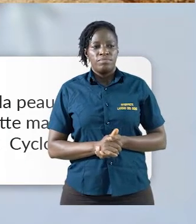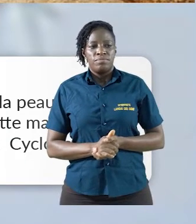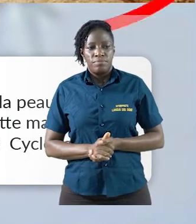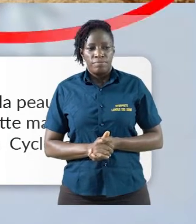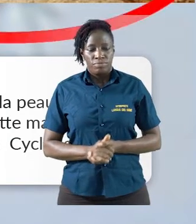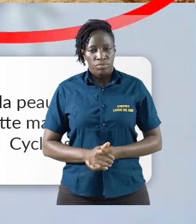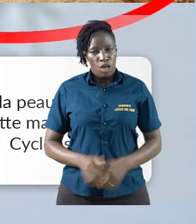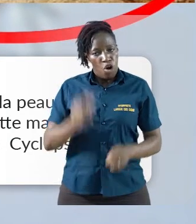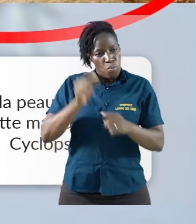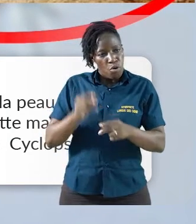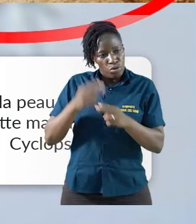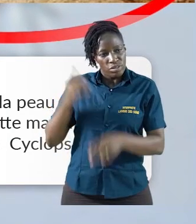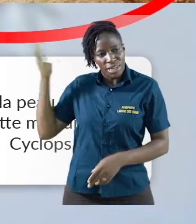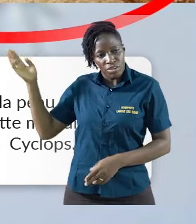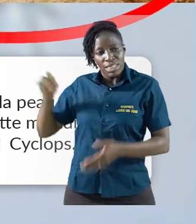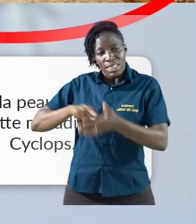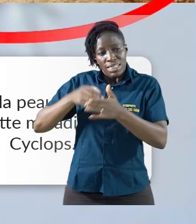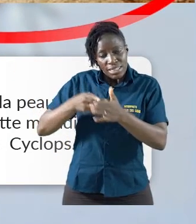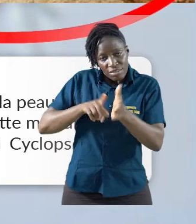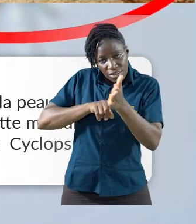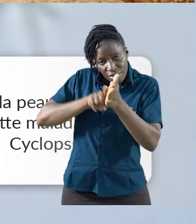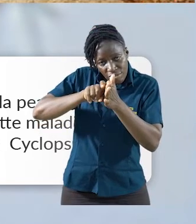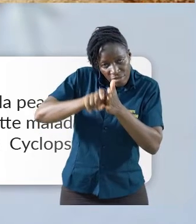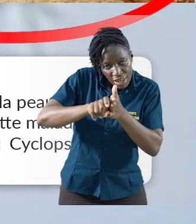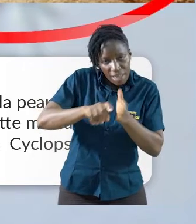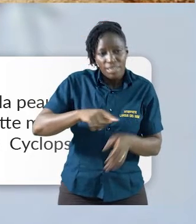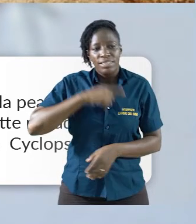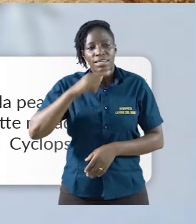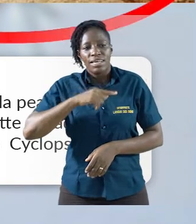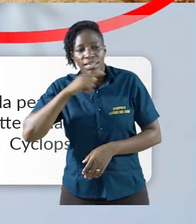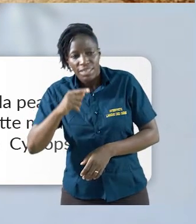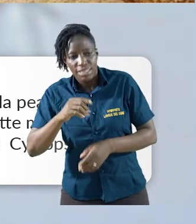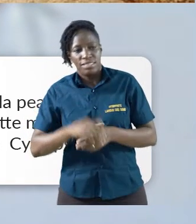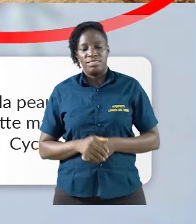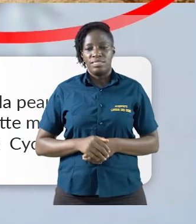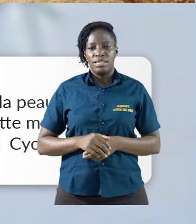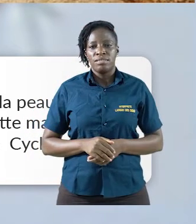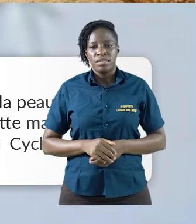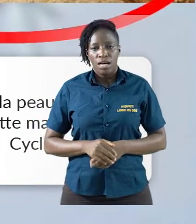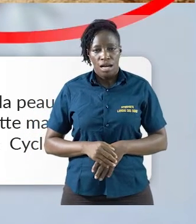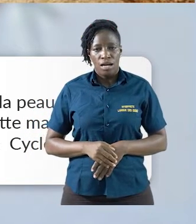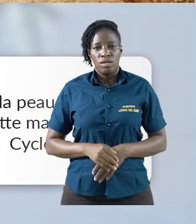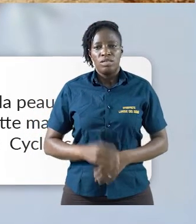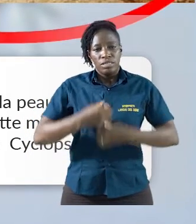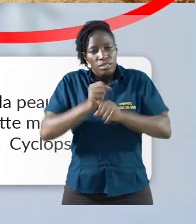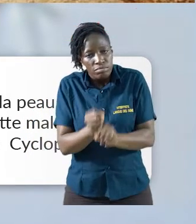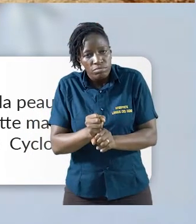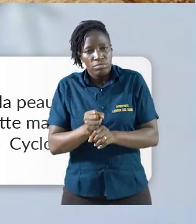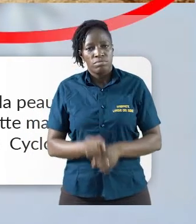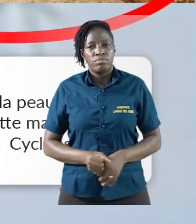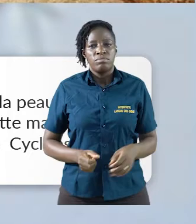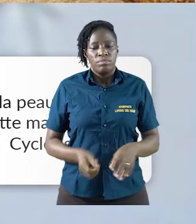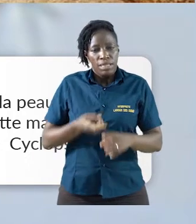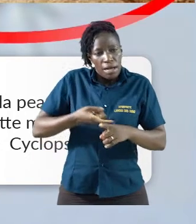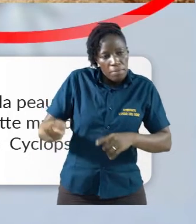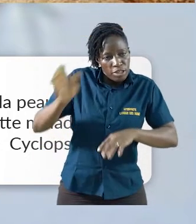La dracunculose, encore appelée ver de Guinée, se manifeste par des plaies sur la peau, des